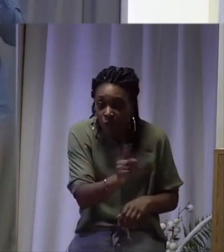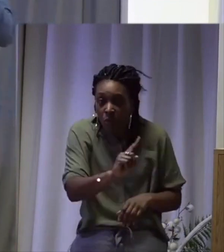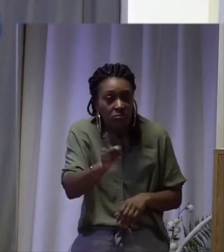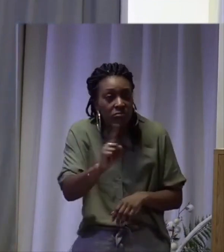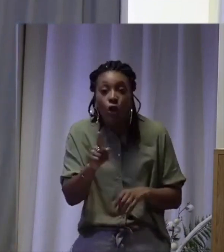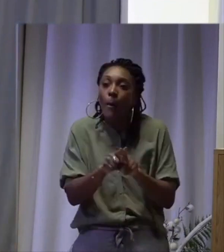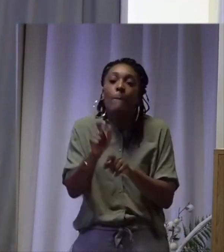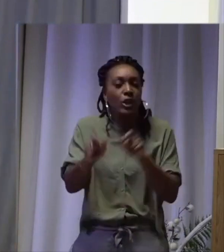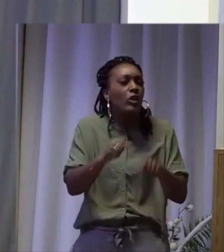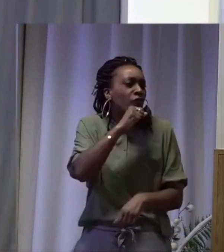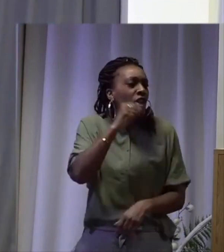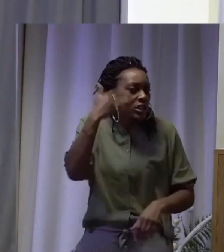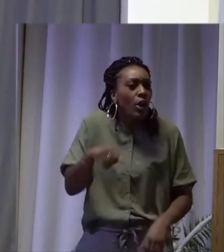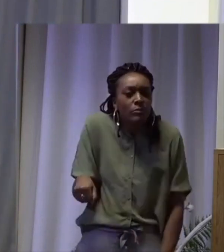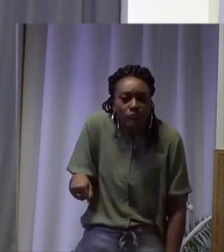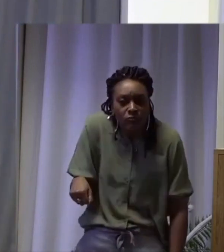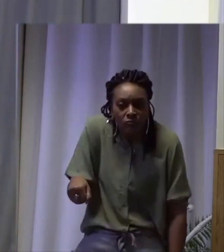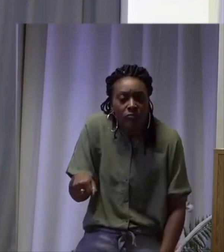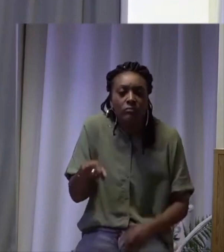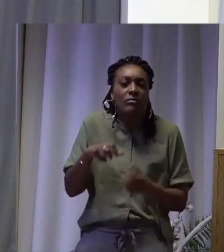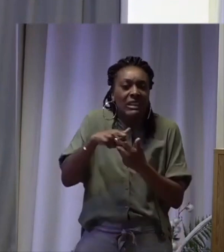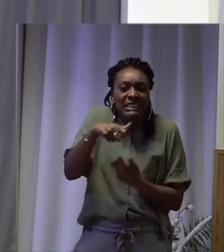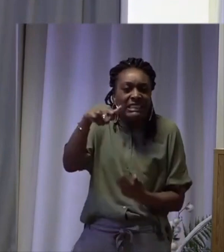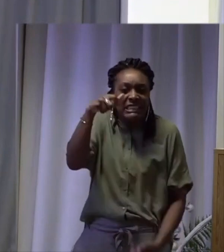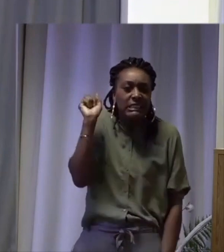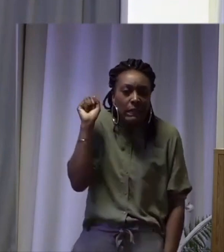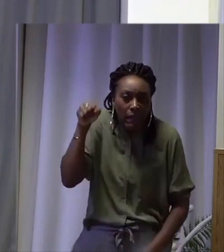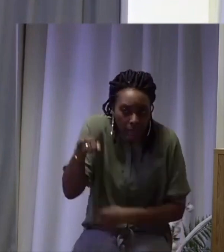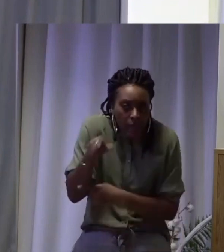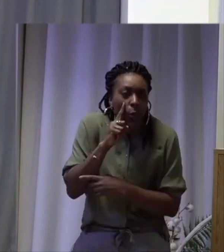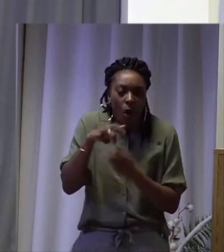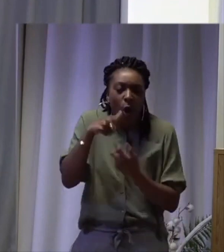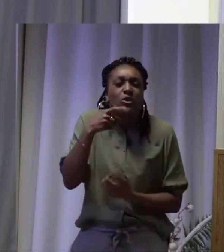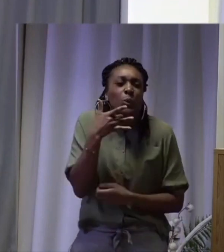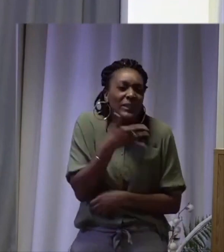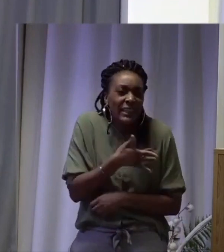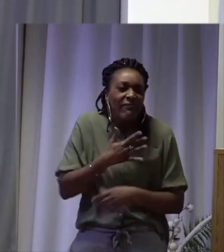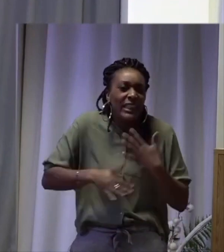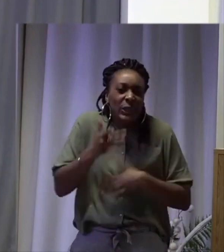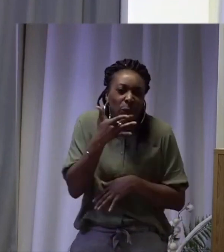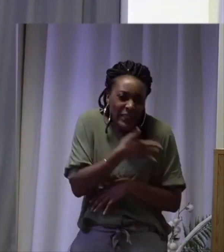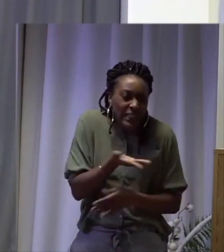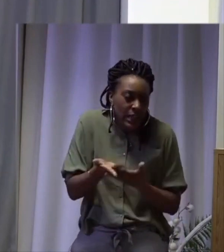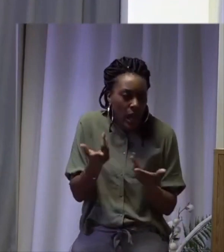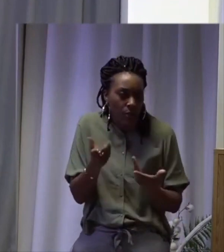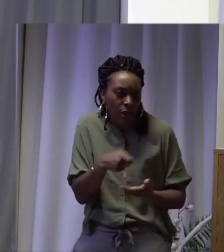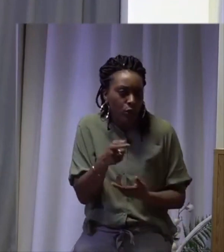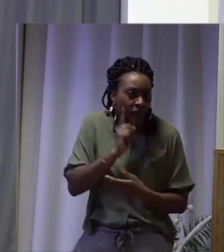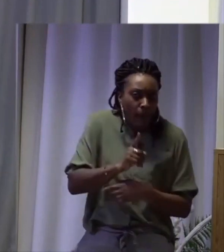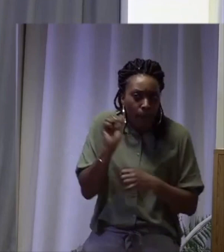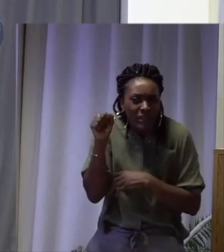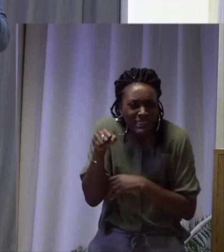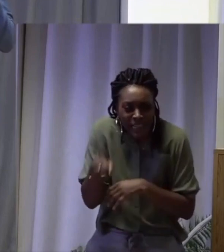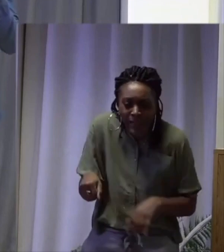on peut voir parfois quand on a l'ostéoporose, quand on vieillit, parce que les os sont usés, fatigués, et que des femmes se courbent, prennent